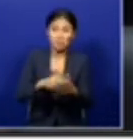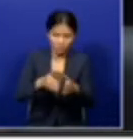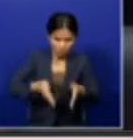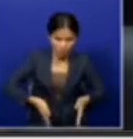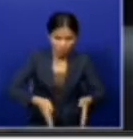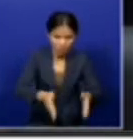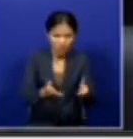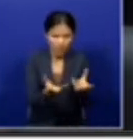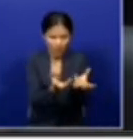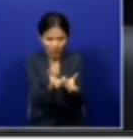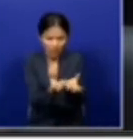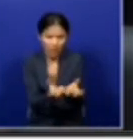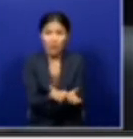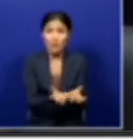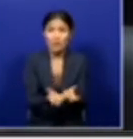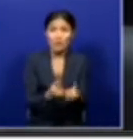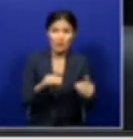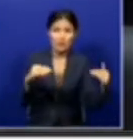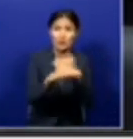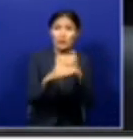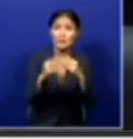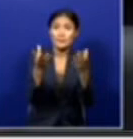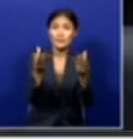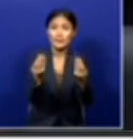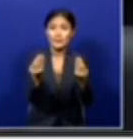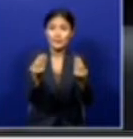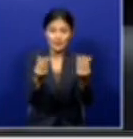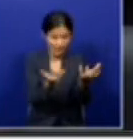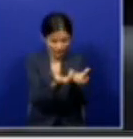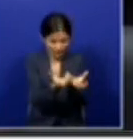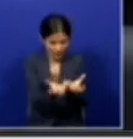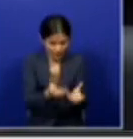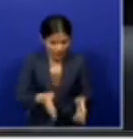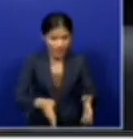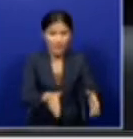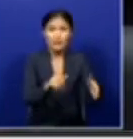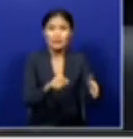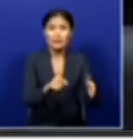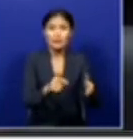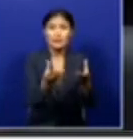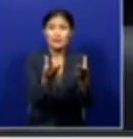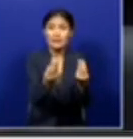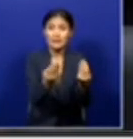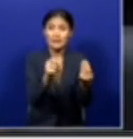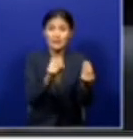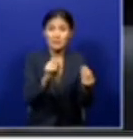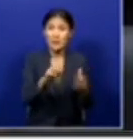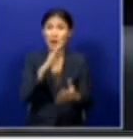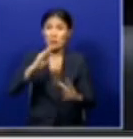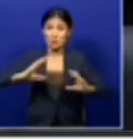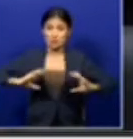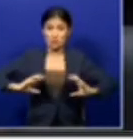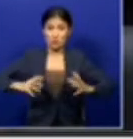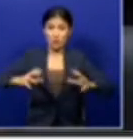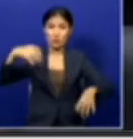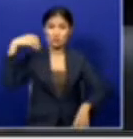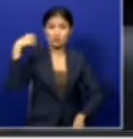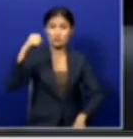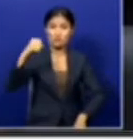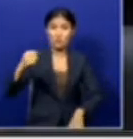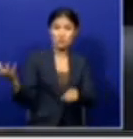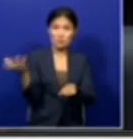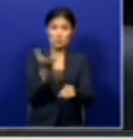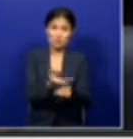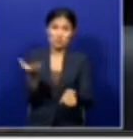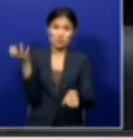ธานเป็นดินเนี่ยมันไม่สามารถที่จะลดขนผลผลิตทางการเกษตรเนี่ยมันวิ่งไม่ได้ท่านประธ